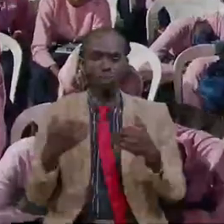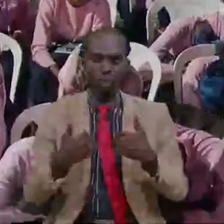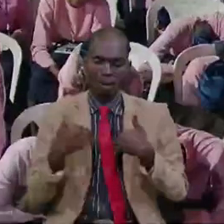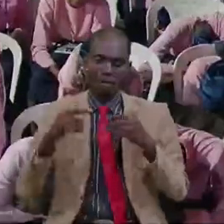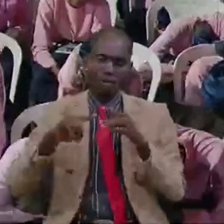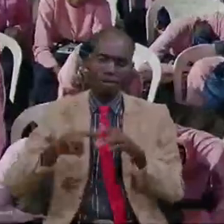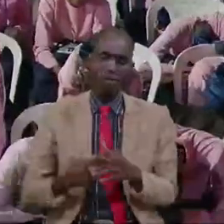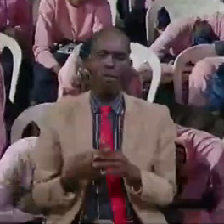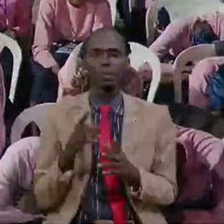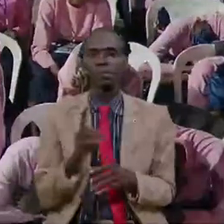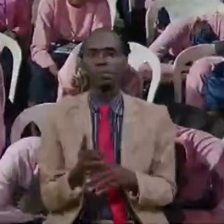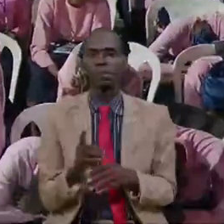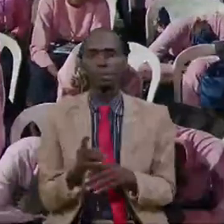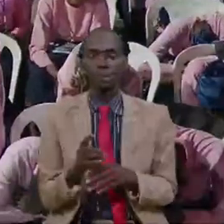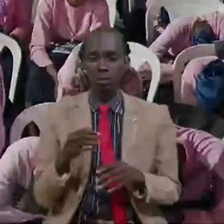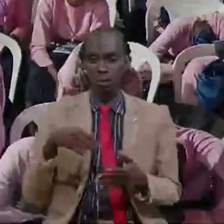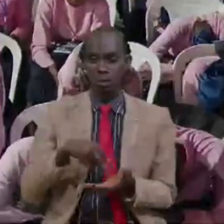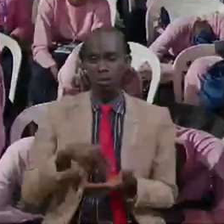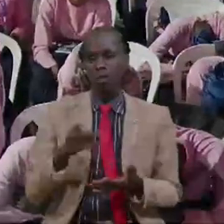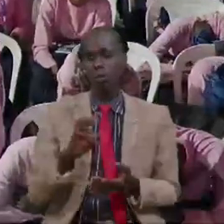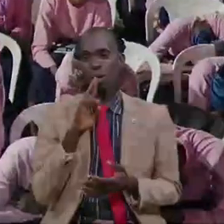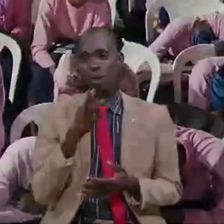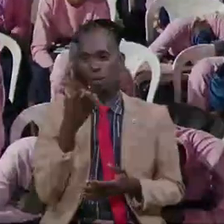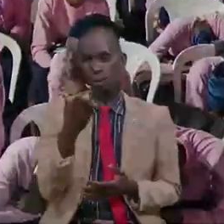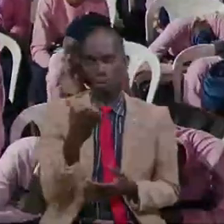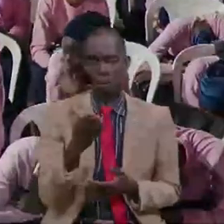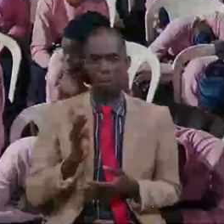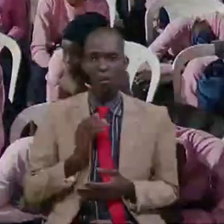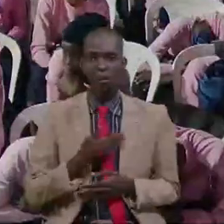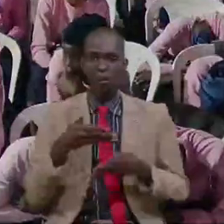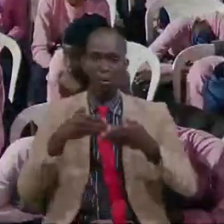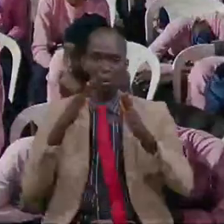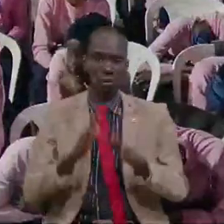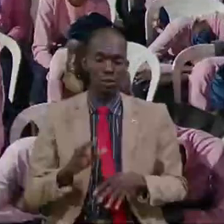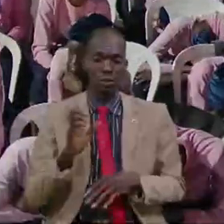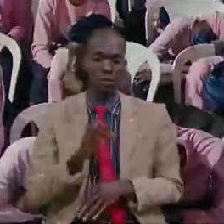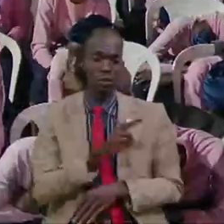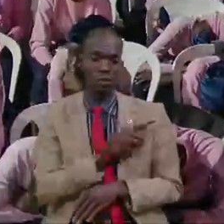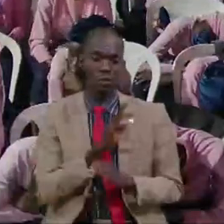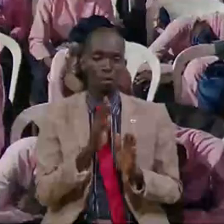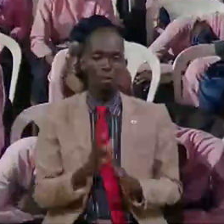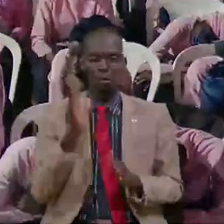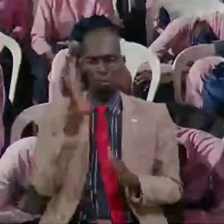accomplie. Toujours debout. Nos conseillers viendront à vous là-bas.